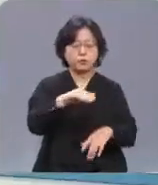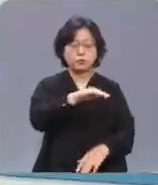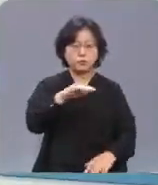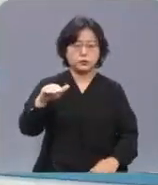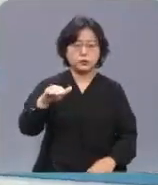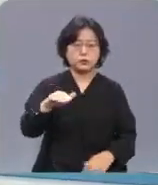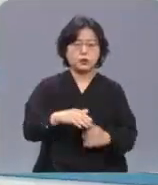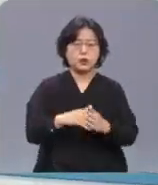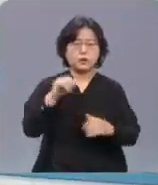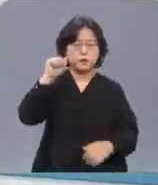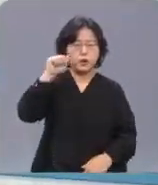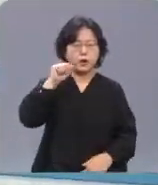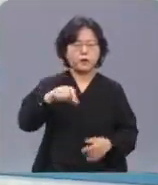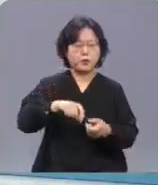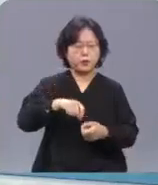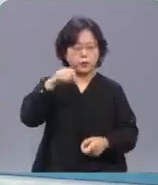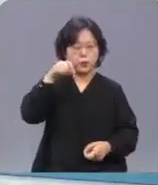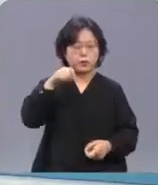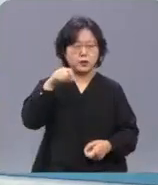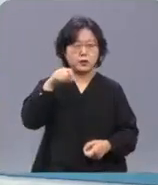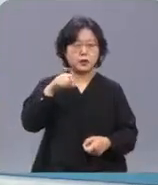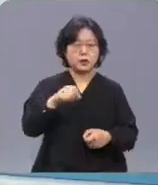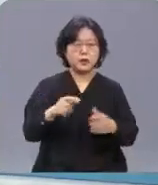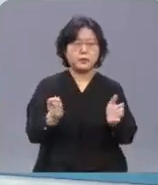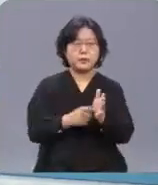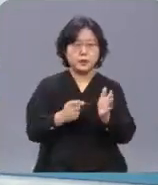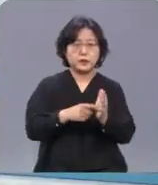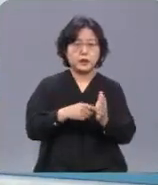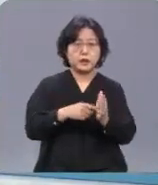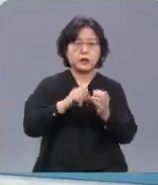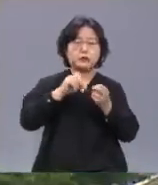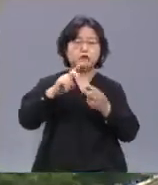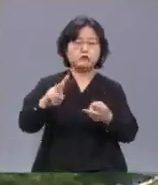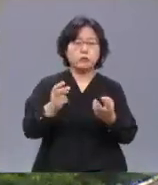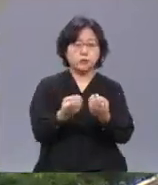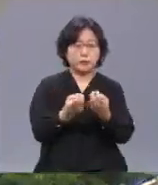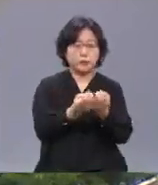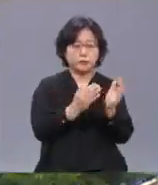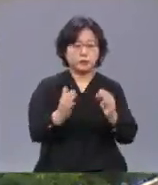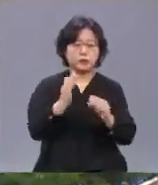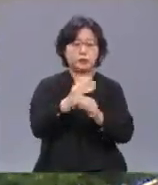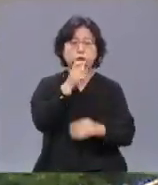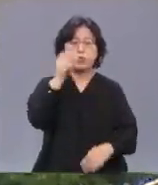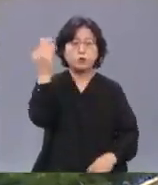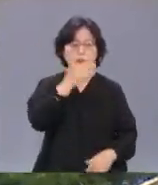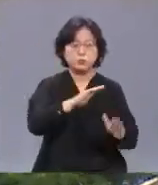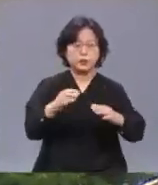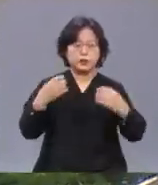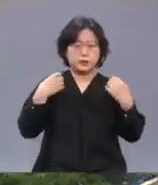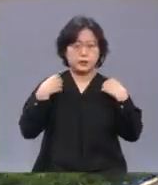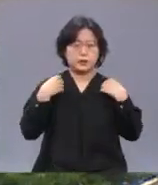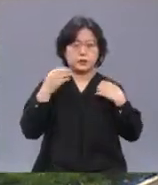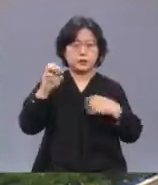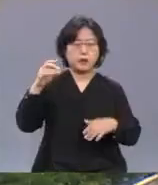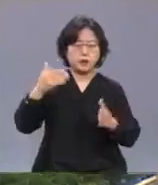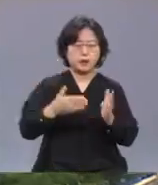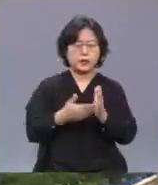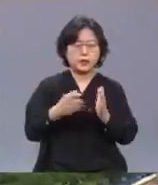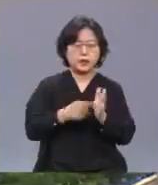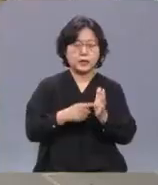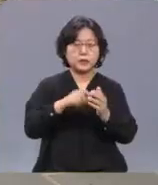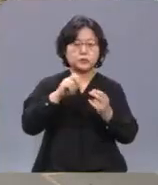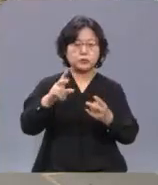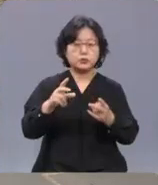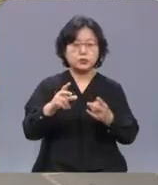수준인데요. 파업이 길어질 것에 대비해 비상 수송 대책을 마련 중입니다. 여수 해양수산청은 광양항 긴급 물류